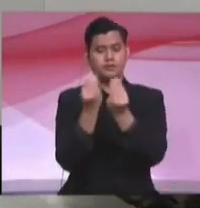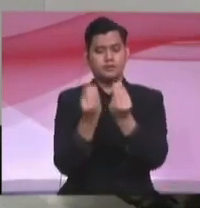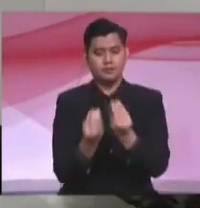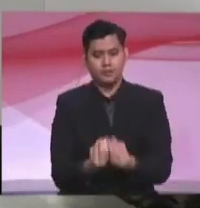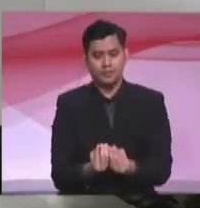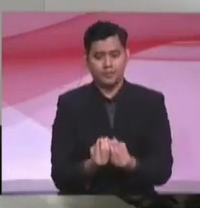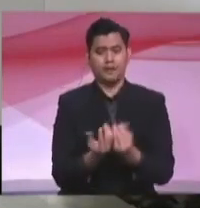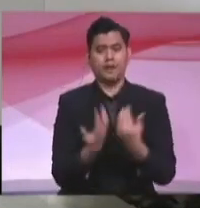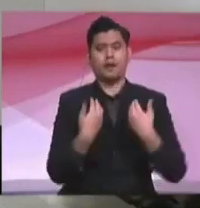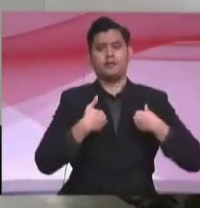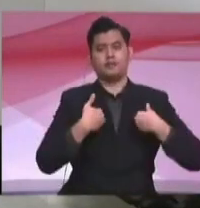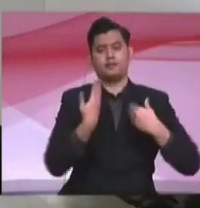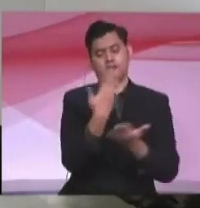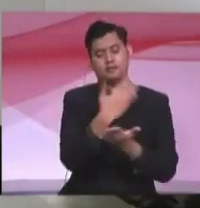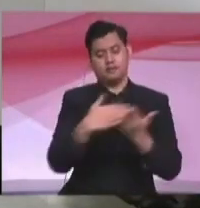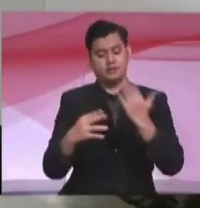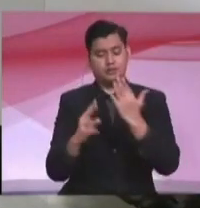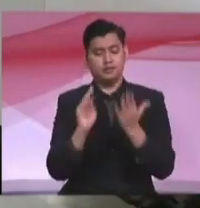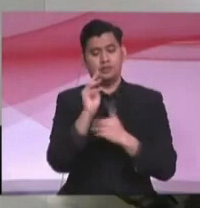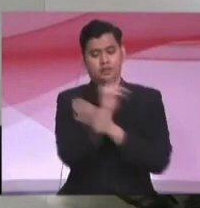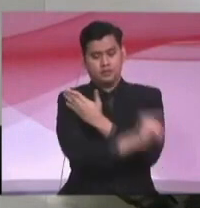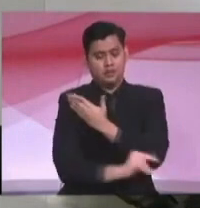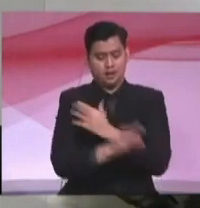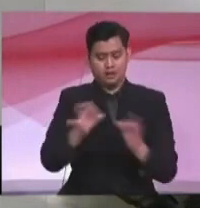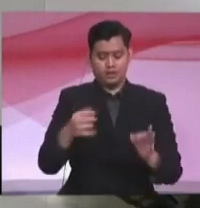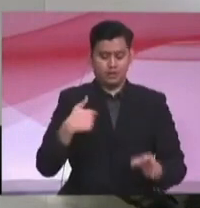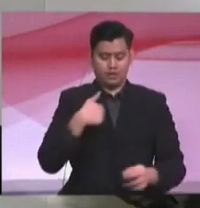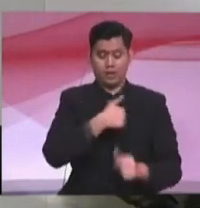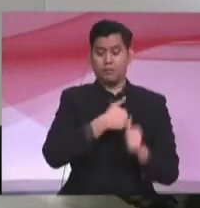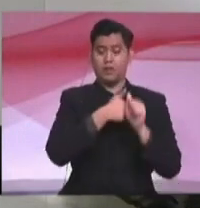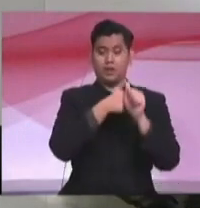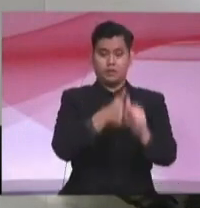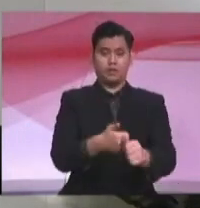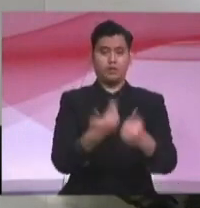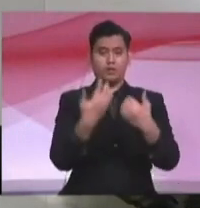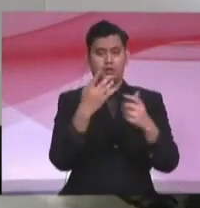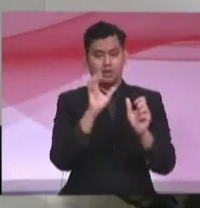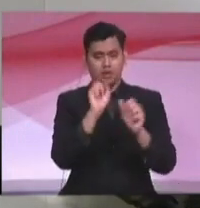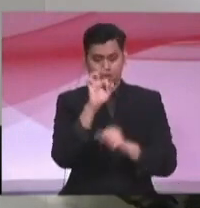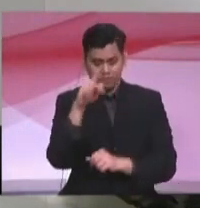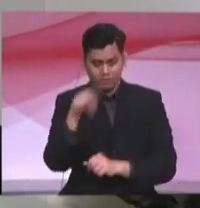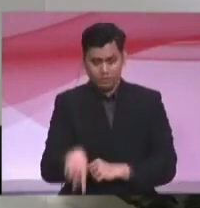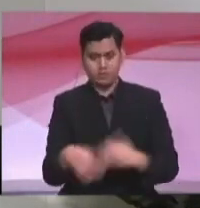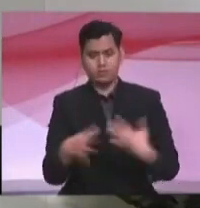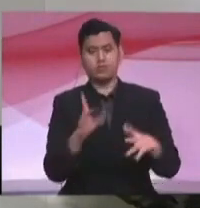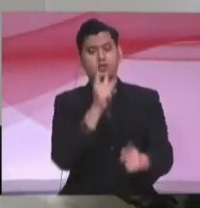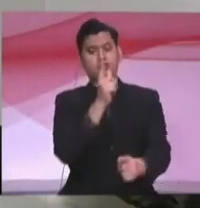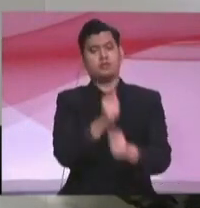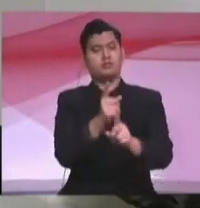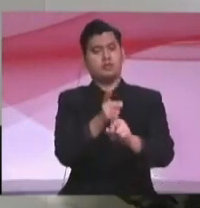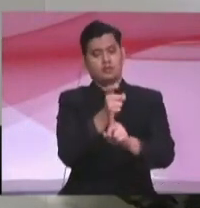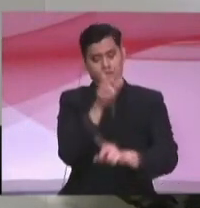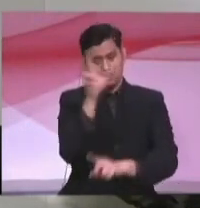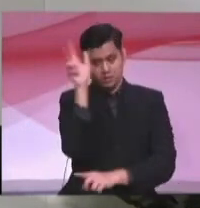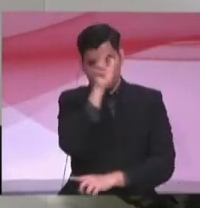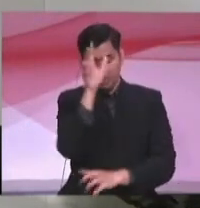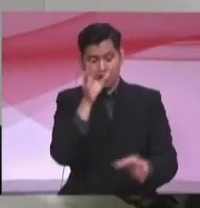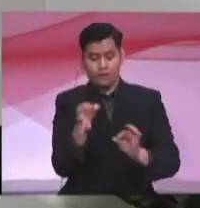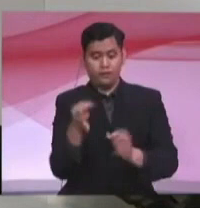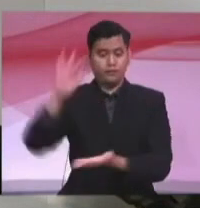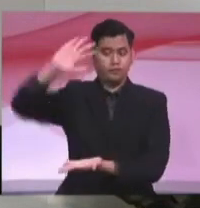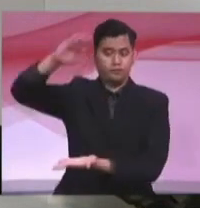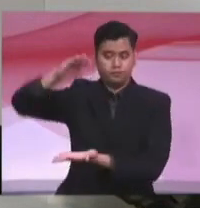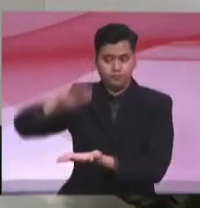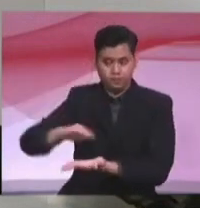di setengah-setengah negeri. Kalau kita semua patuh kepada apa yang ditentukan oleh kerajaan, bila berlaku penurunan, saya